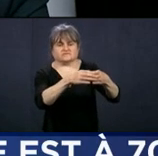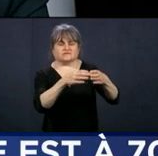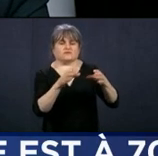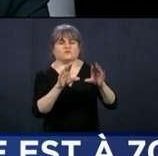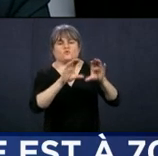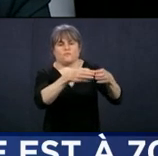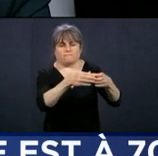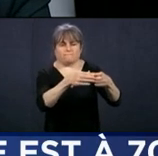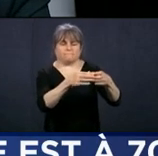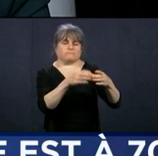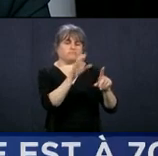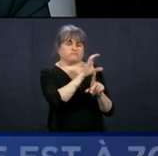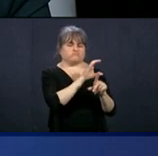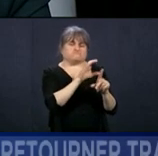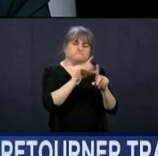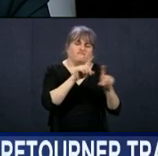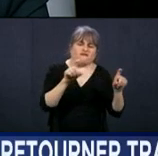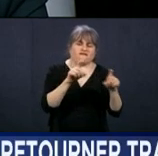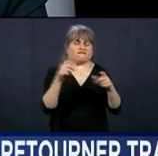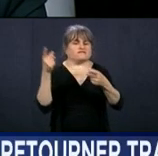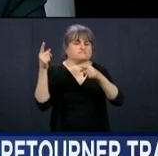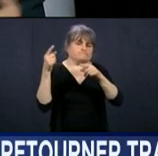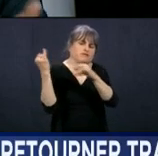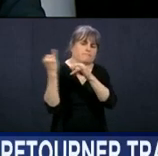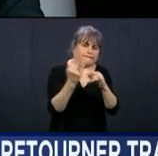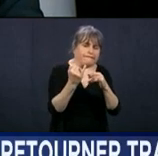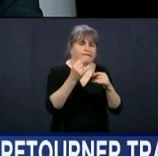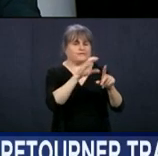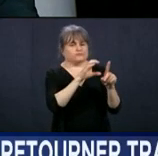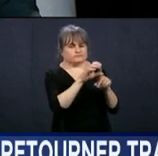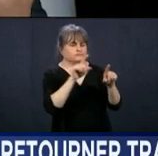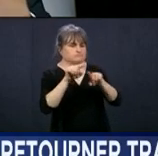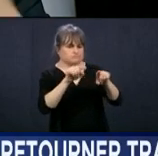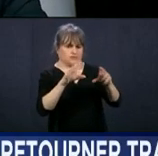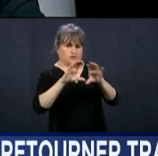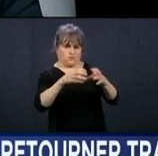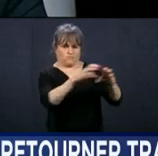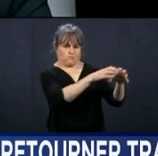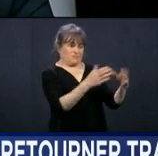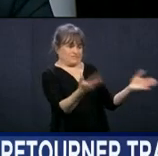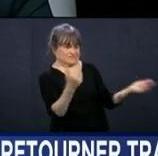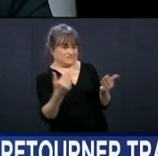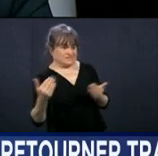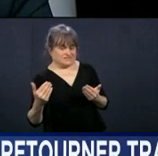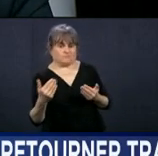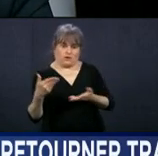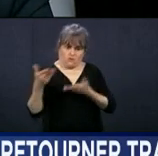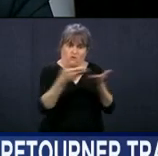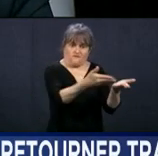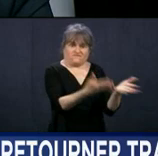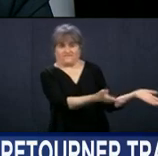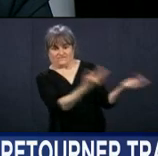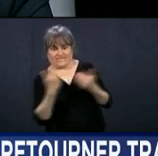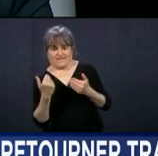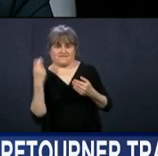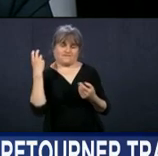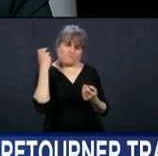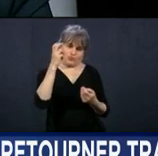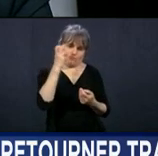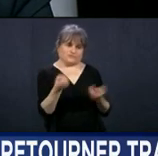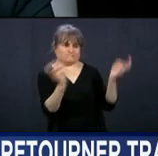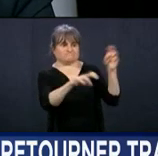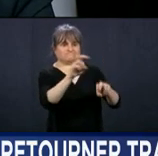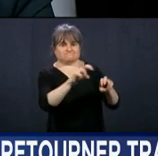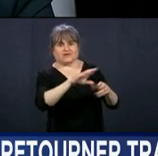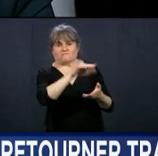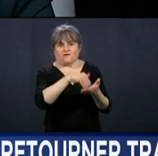les personnes pour qu'elles se présentent au test de dépistage. Même s'il y a une offre qui est faite, il faut que les gens viennent. Donc, on prévoit